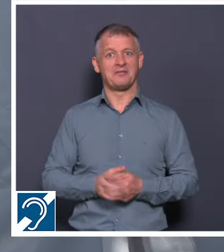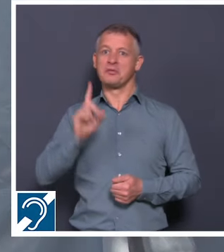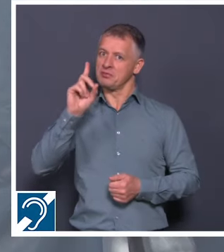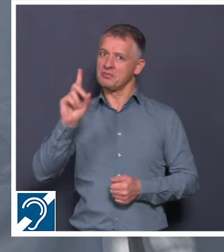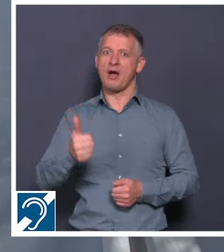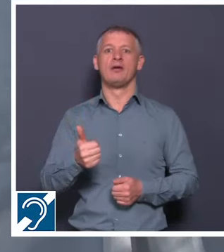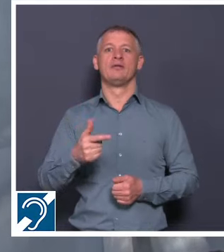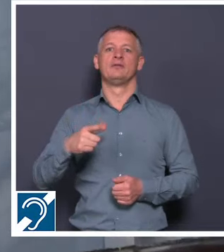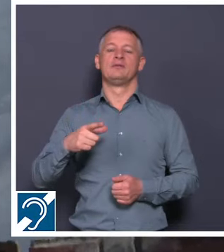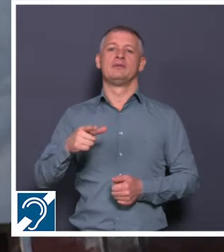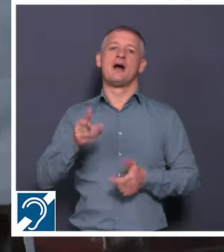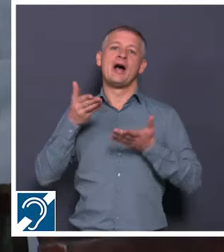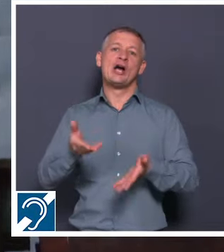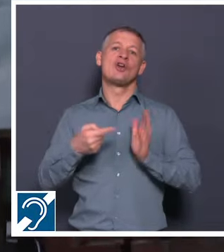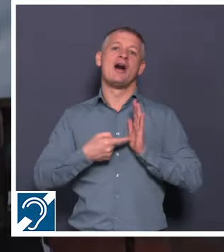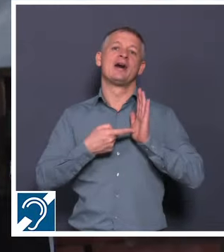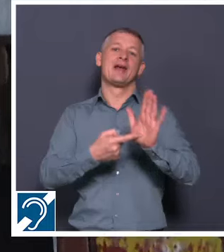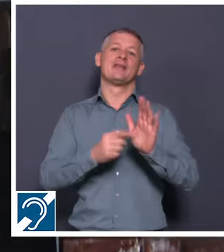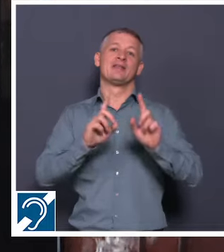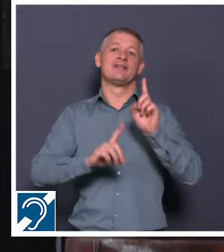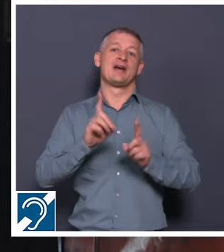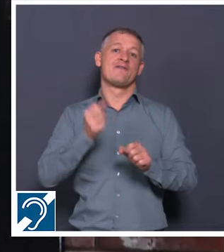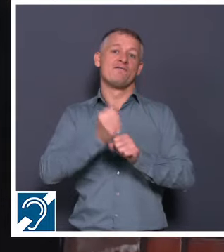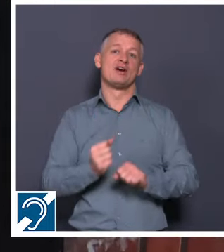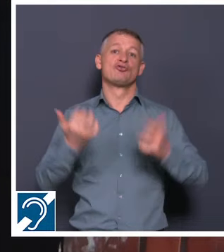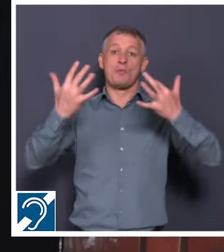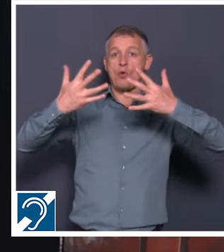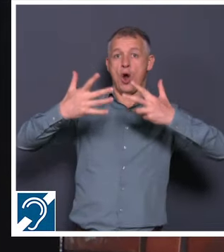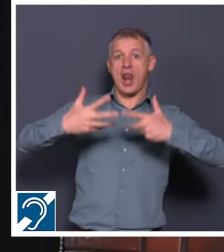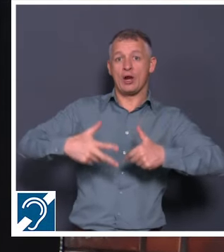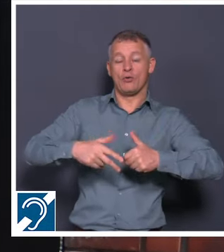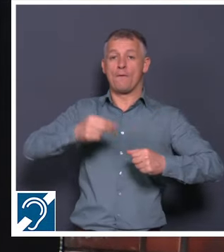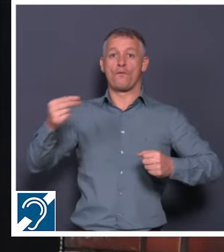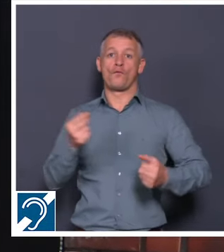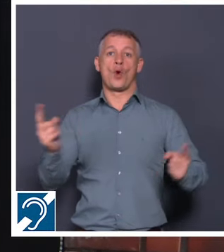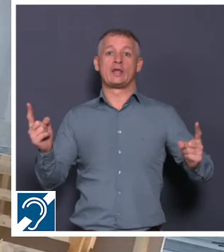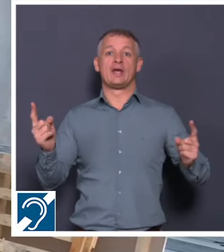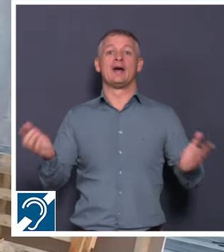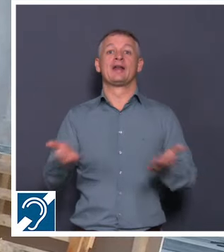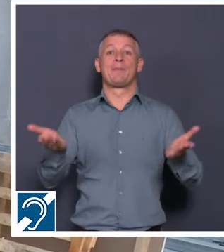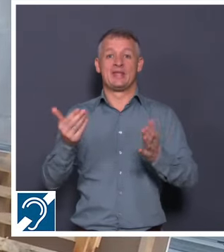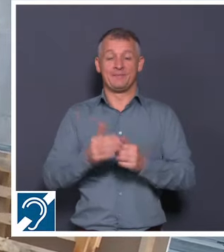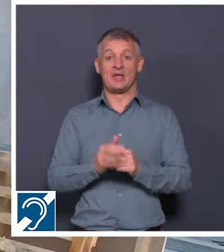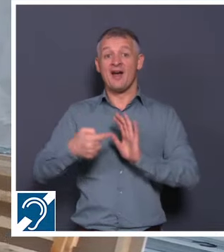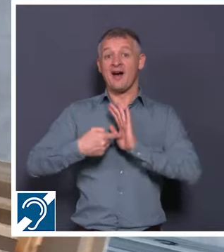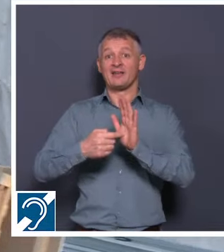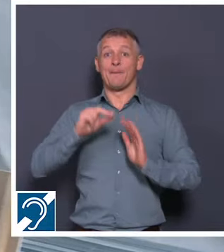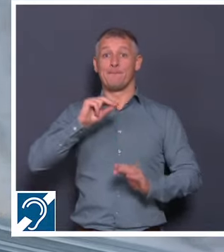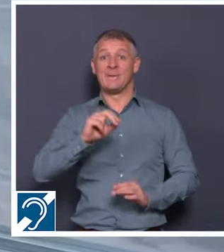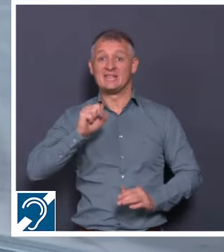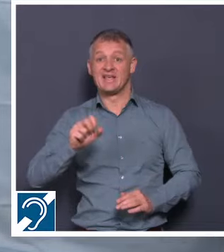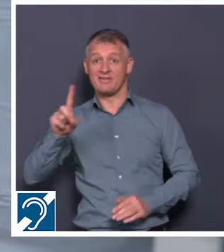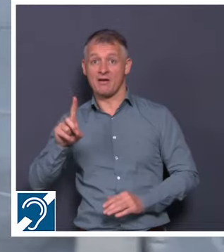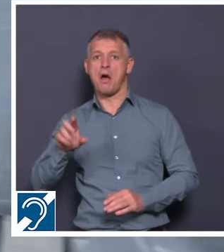Da, așa rezultă, dacă facem un calcul foarte rapid, rezultă că PSD ar avea